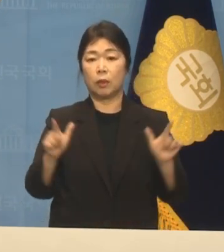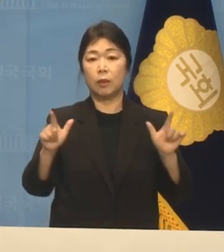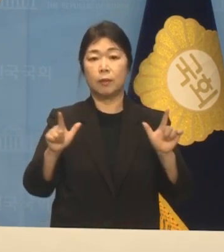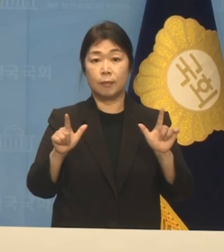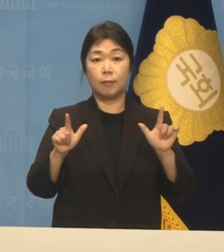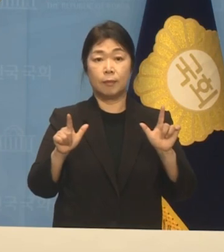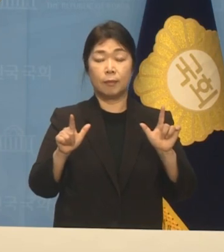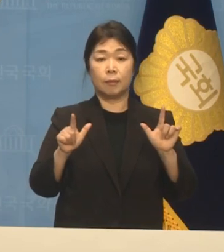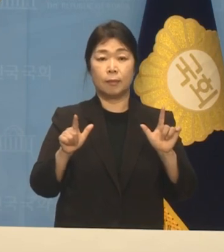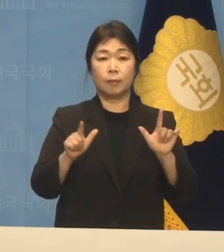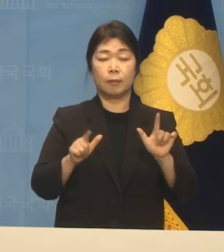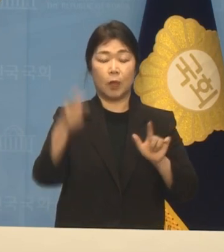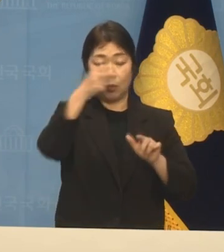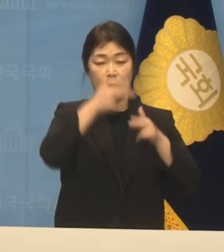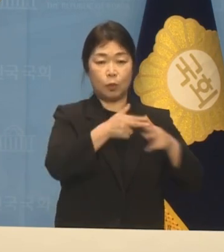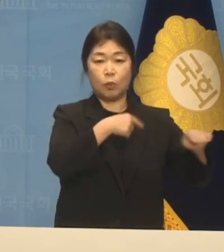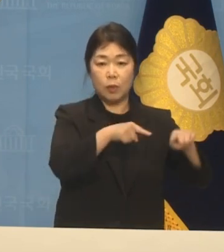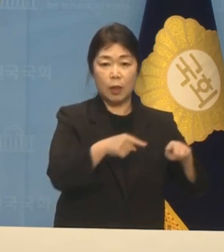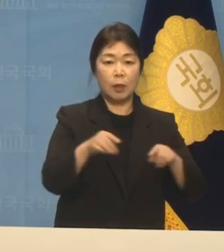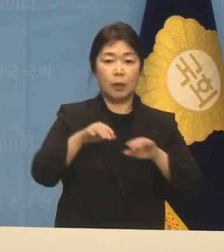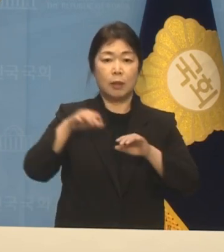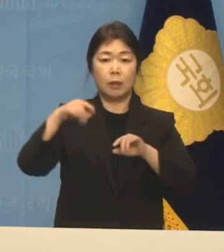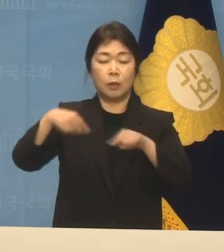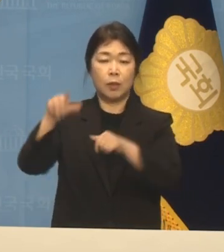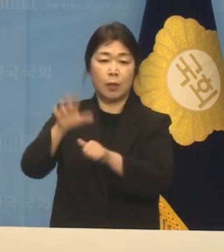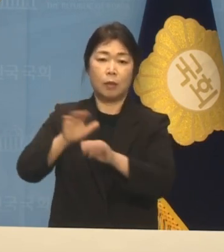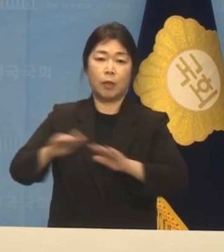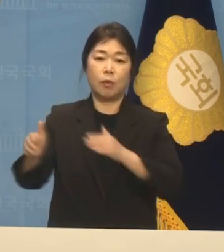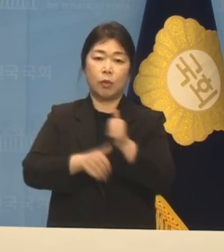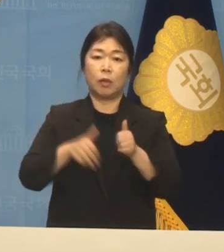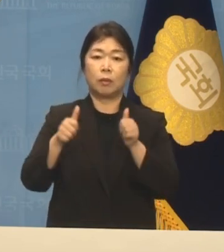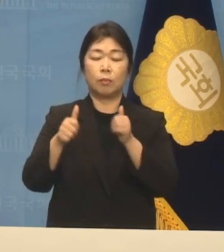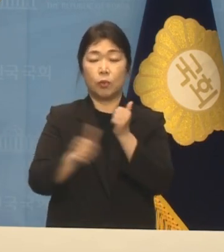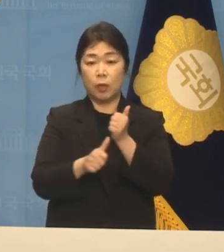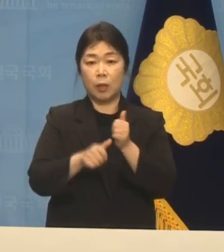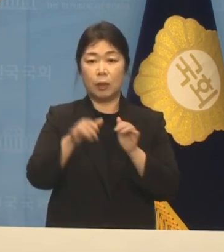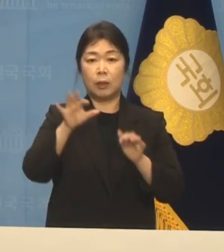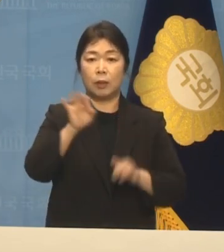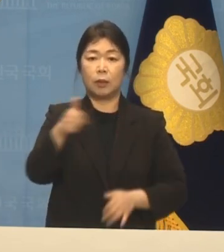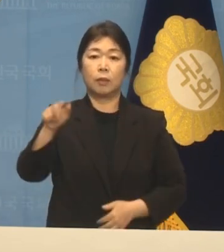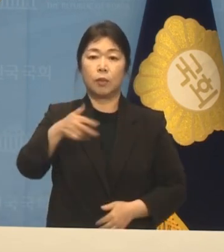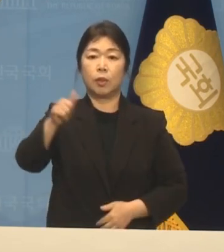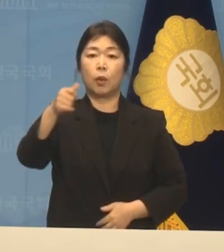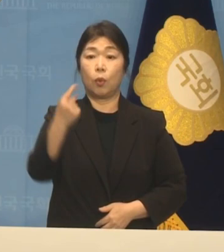검찰 독재 정치탄압대책위원회 부위원장 김지호.